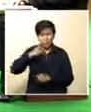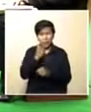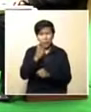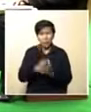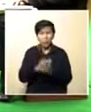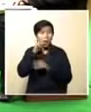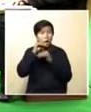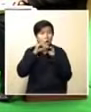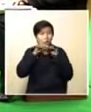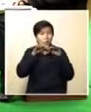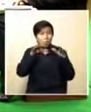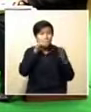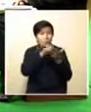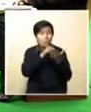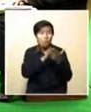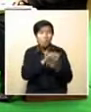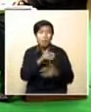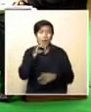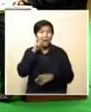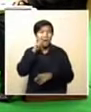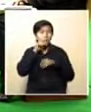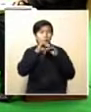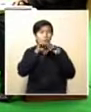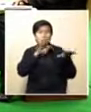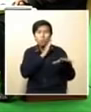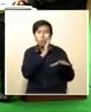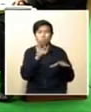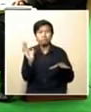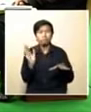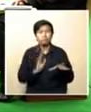ข้ามา 7,000 คนไม่เป็นความจริงครับ